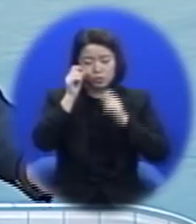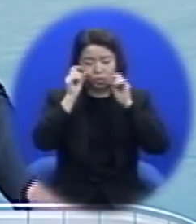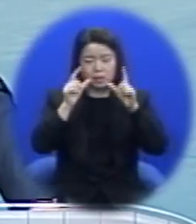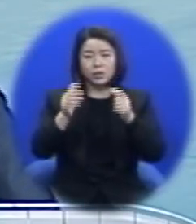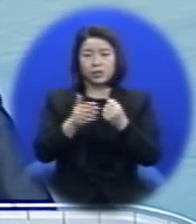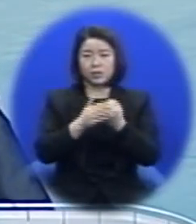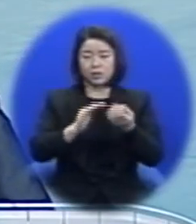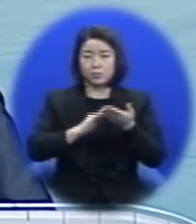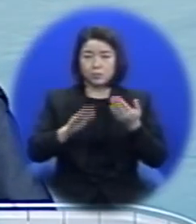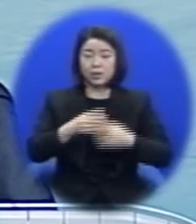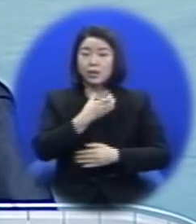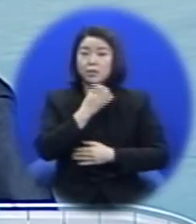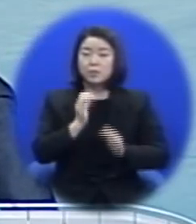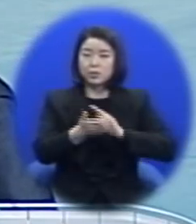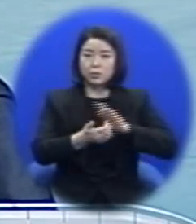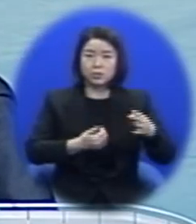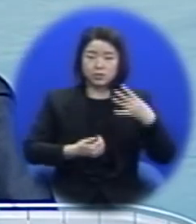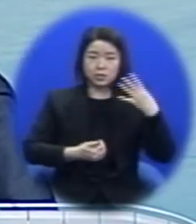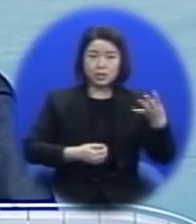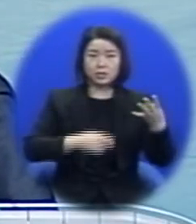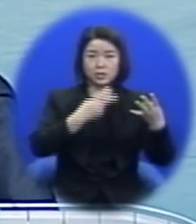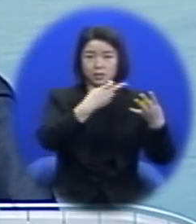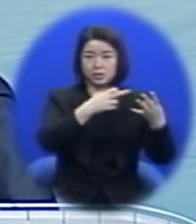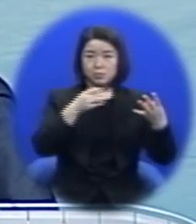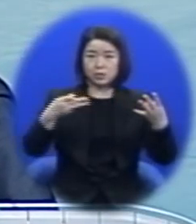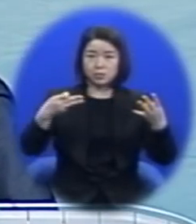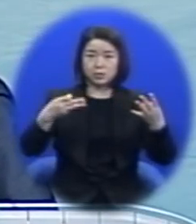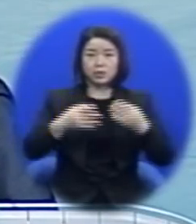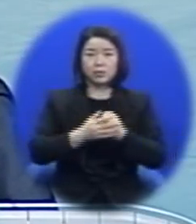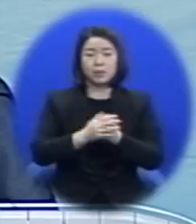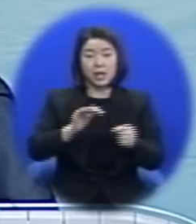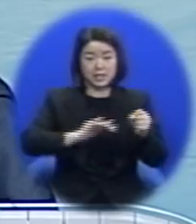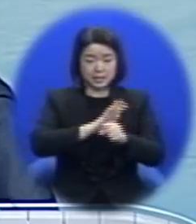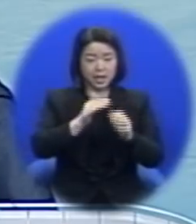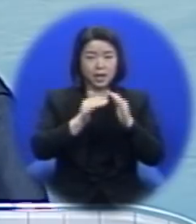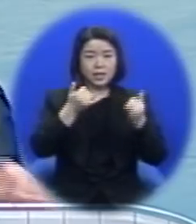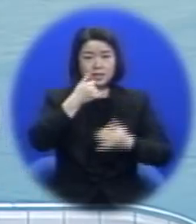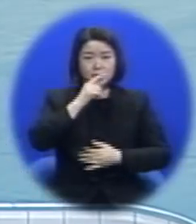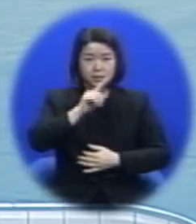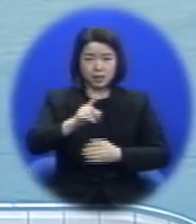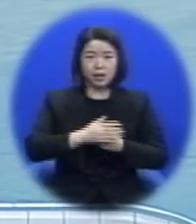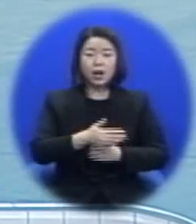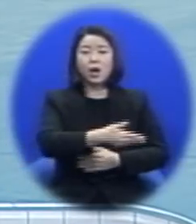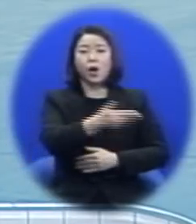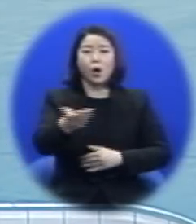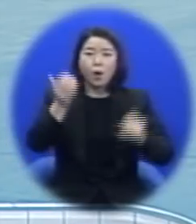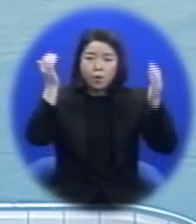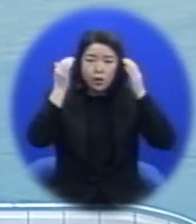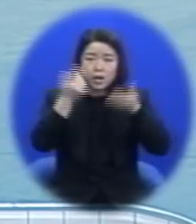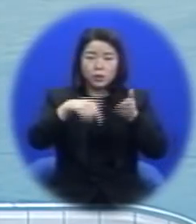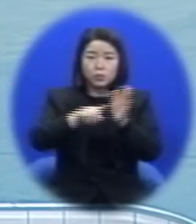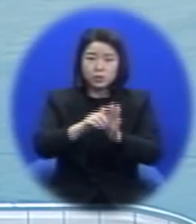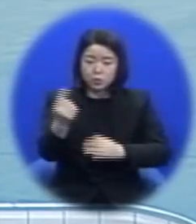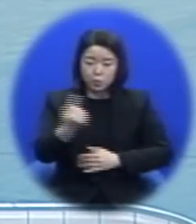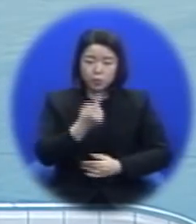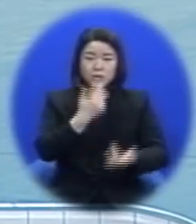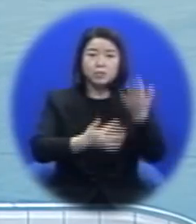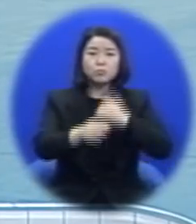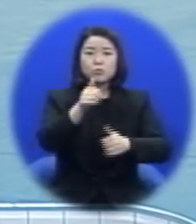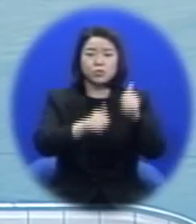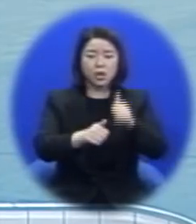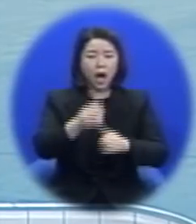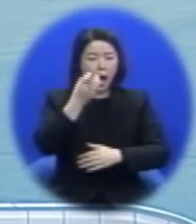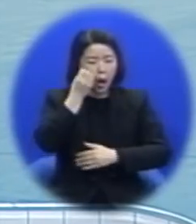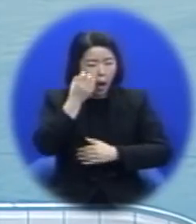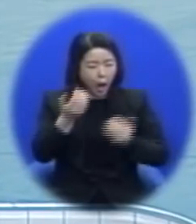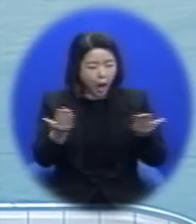때문입니다. 베드로 전서 4장 12절 13절에 사랑하는 자들아 너희를 시련하려고 오는 불시험을 이상한 일